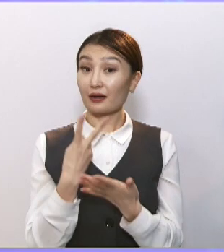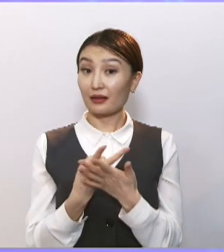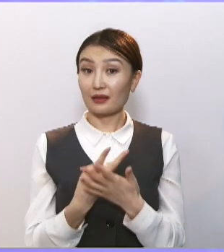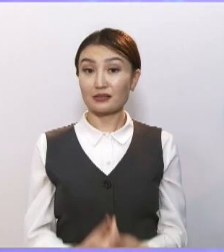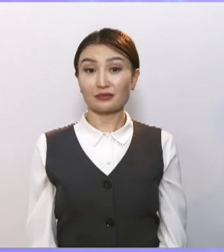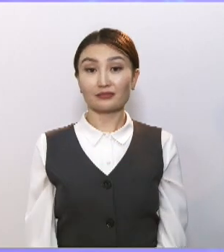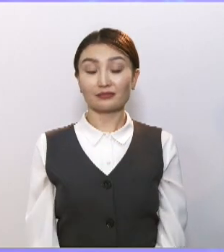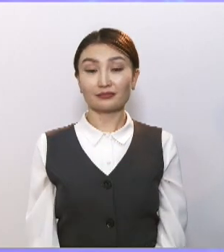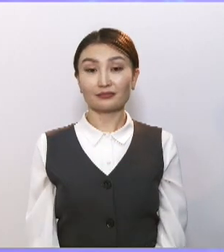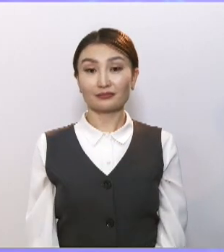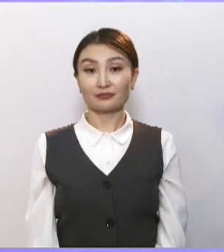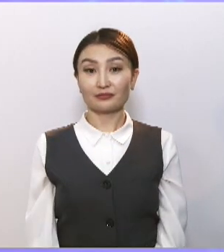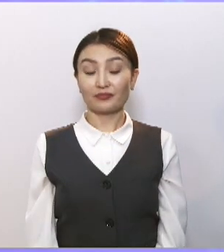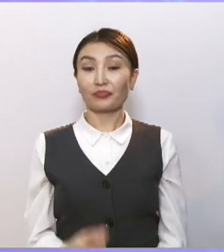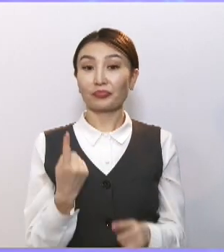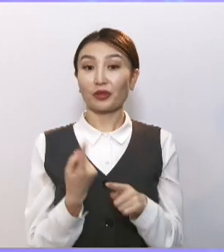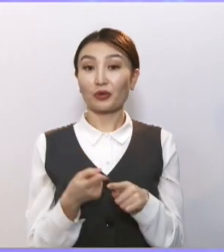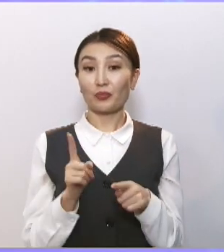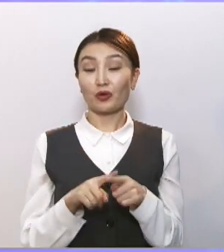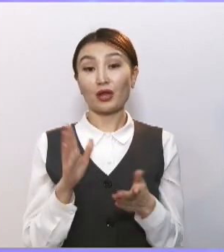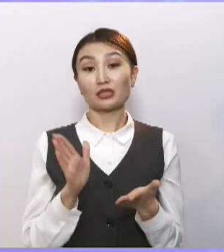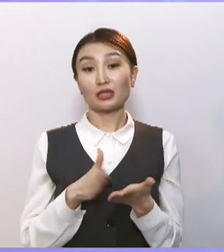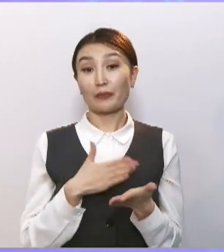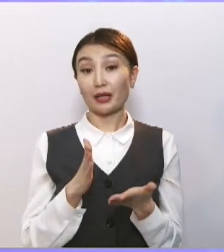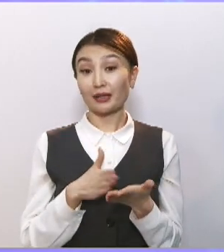Карагылачы. Бул шыпыргы.